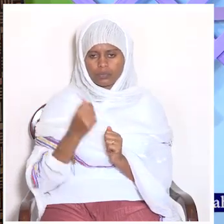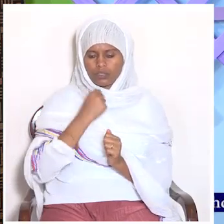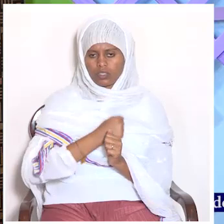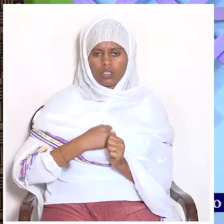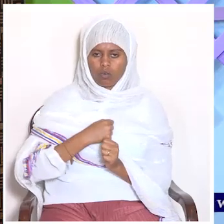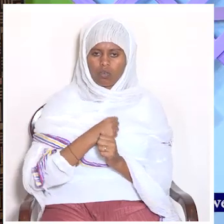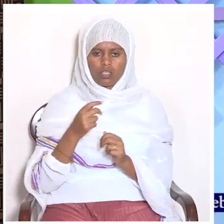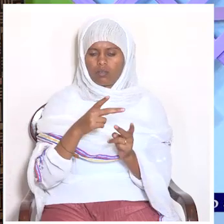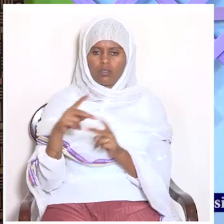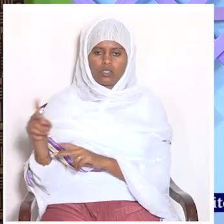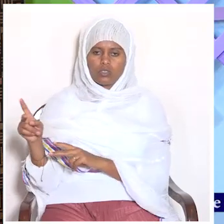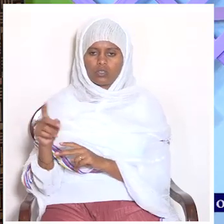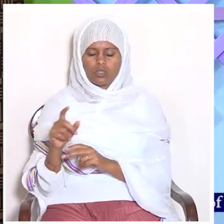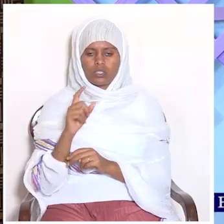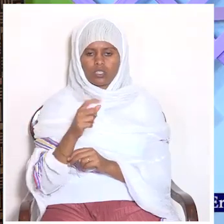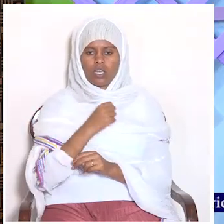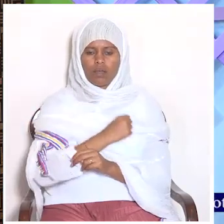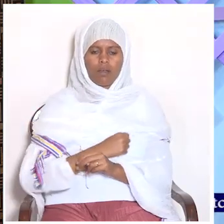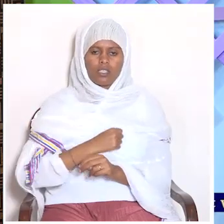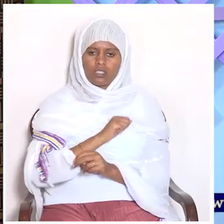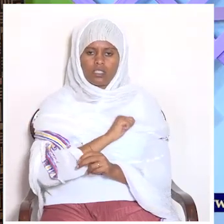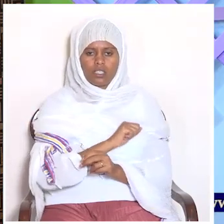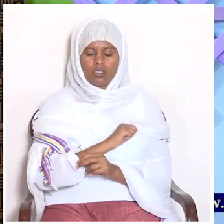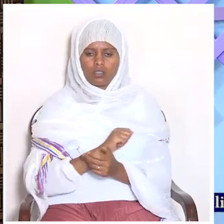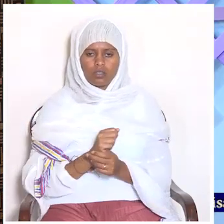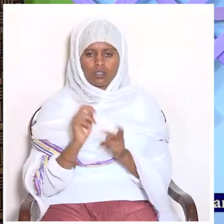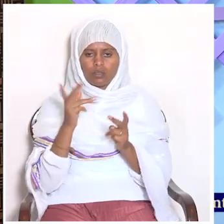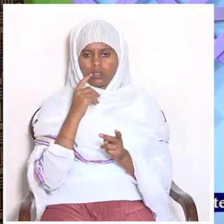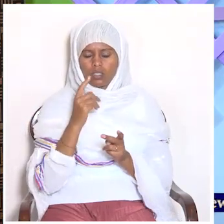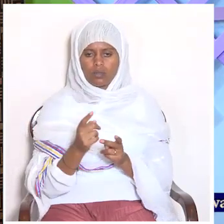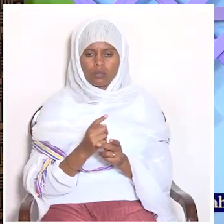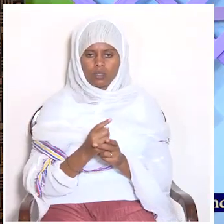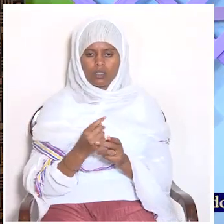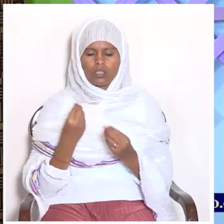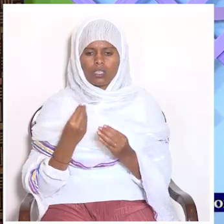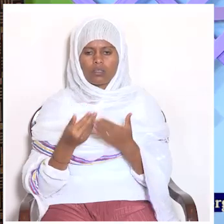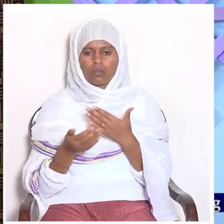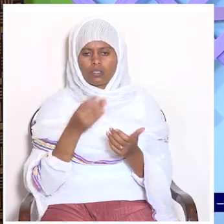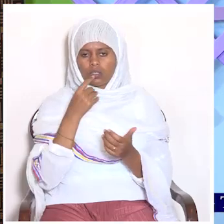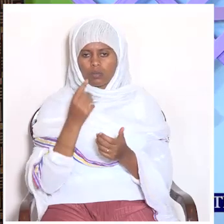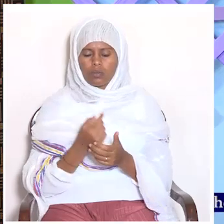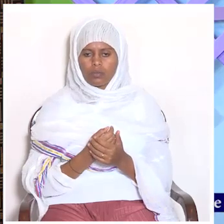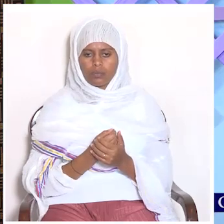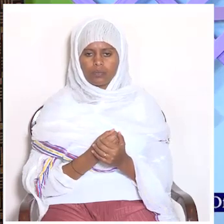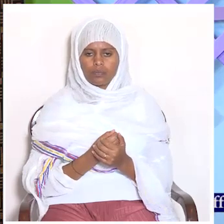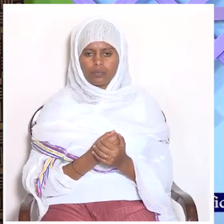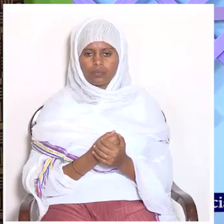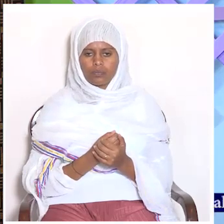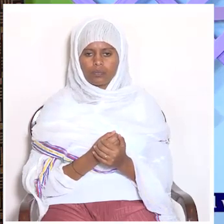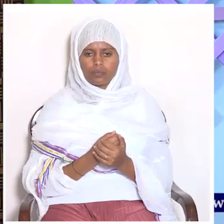እሞ እናጓሃየ መፀ። ንሳ እውን ኣብ ሓዘን ፅንሐቶ። ከምዚ ኢሎም ድማ እንታይ ዳኣ ንግበር